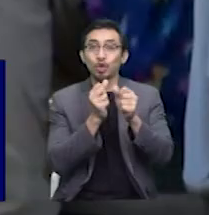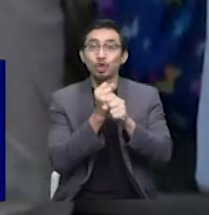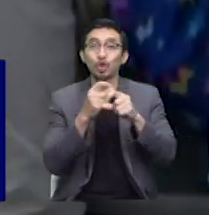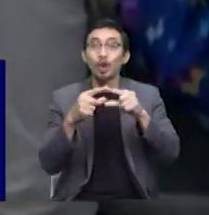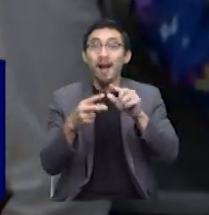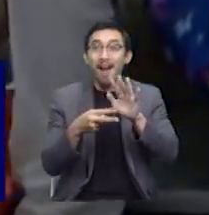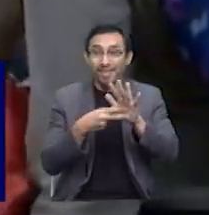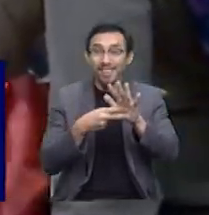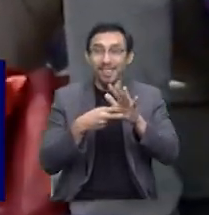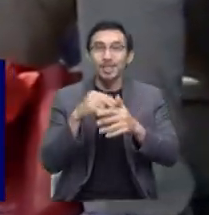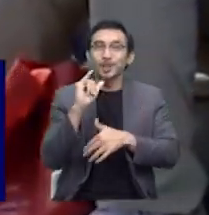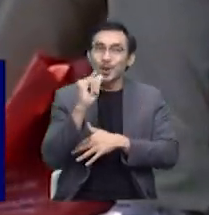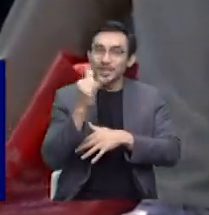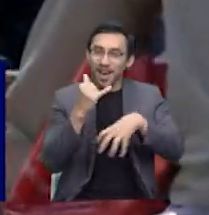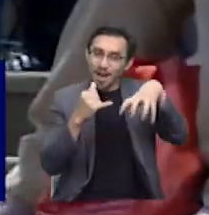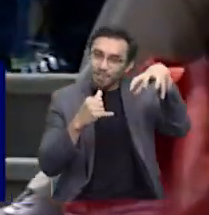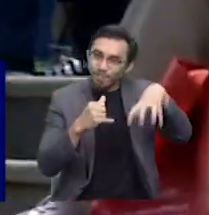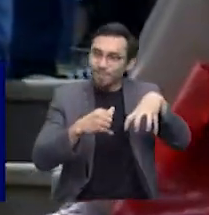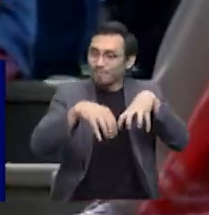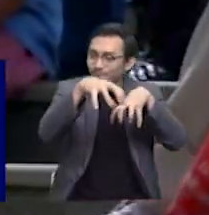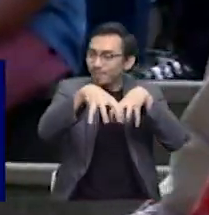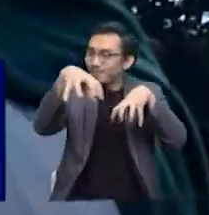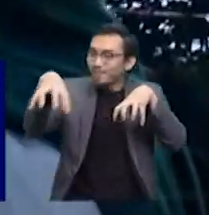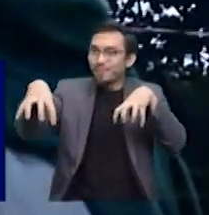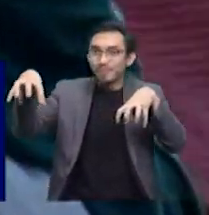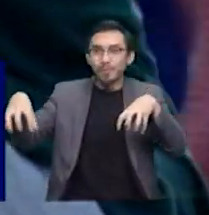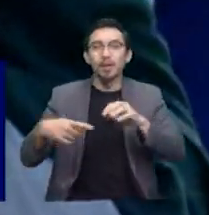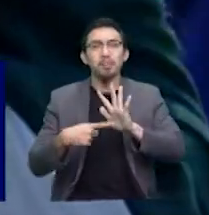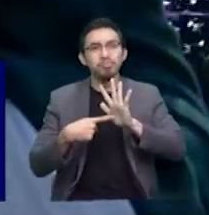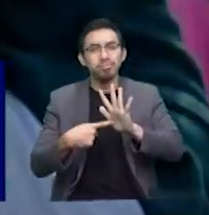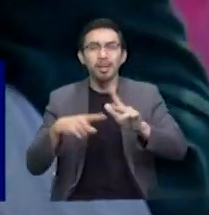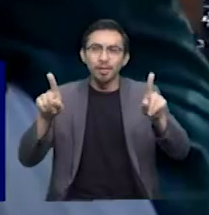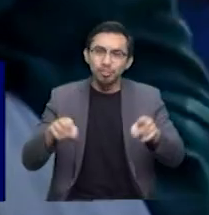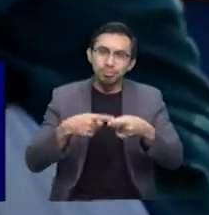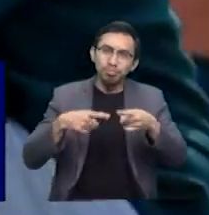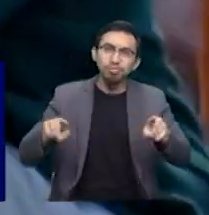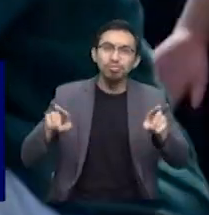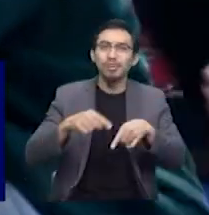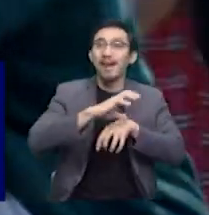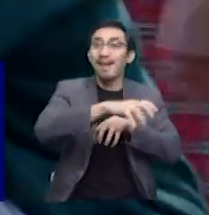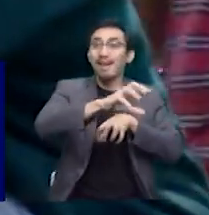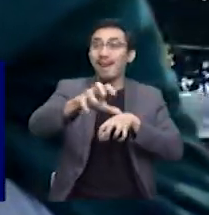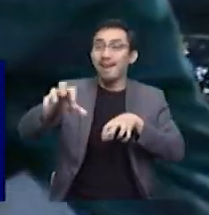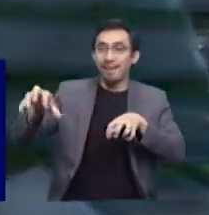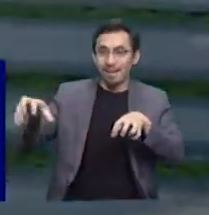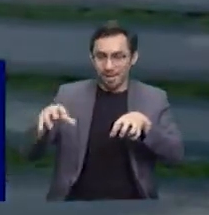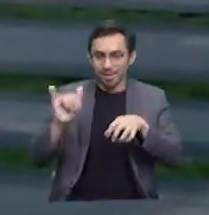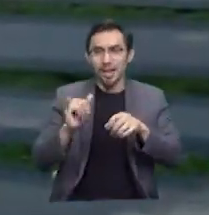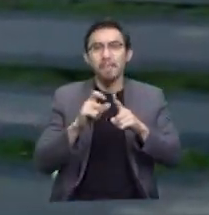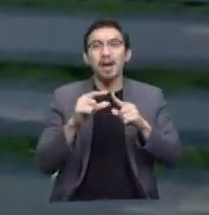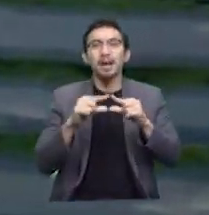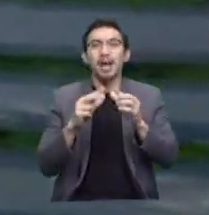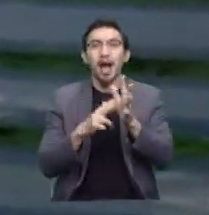Juga ada gelaran musik daerah hingga dangdut dan pertunjukan wayang kulit di anjungan Jawa Tengah. Anda yang tidak sempat membawa bekal,